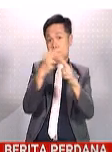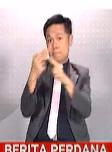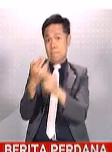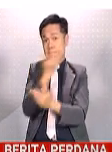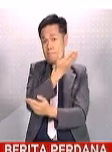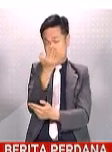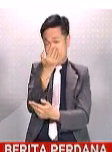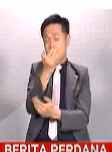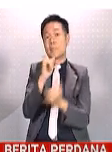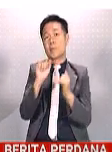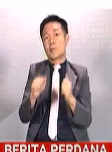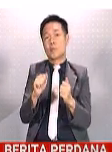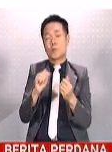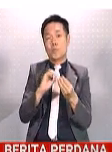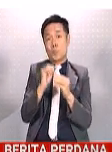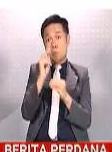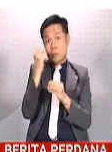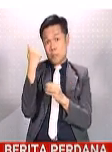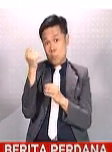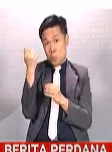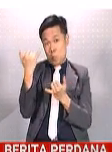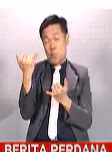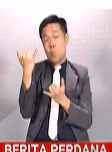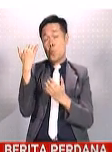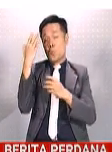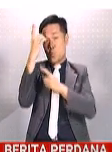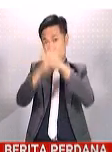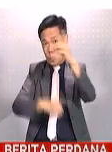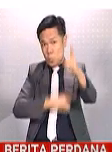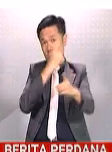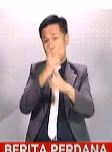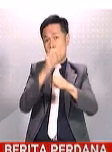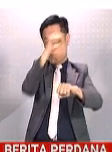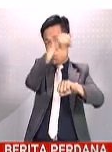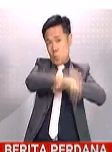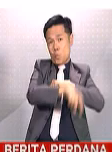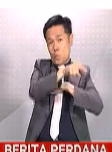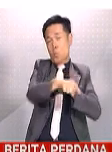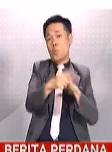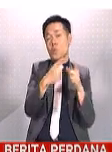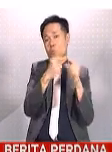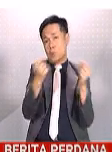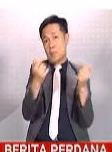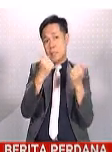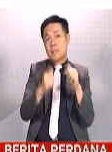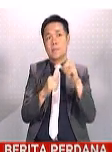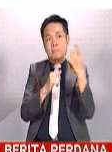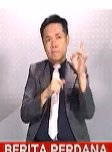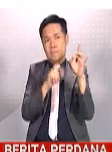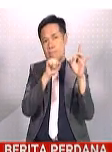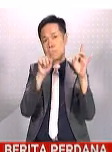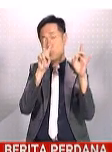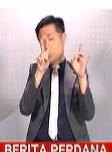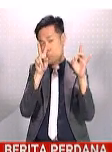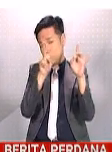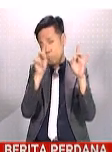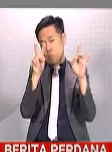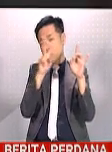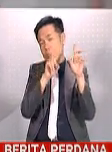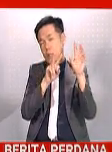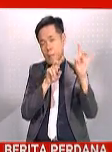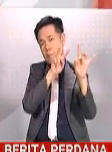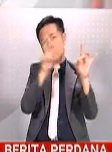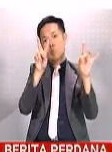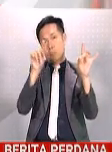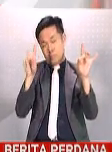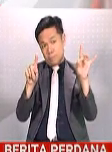yang mengatasi pemain nombor 10 dunia Kanta Suneyama 21-11, 8-21 dan 21-11. Mata kedua